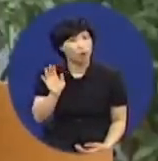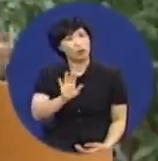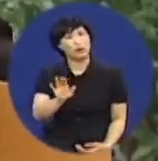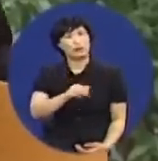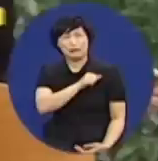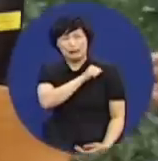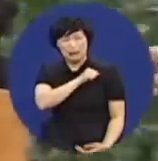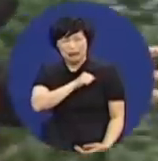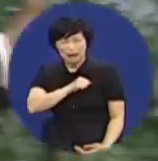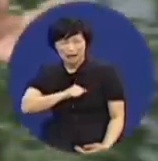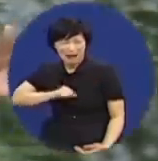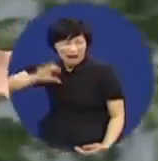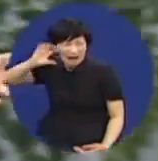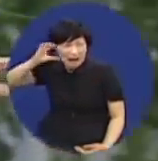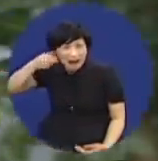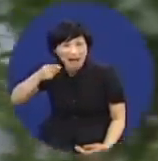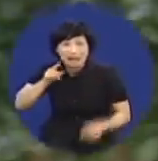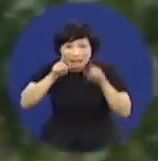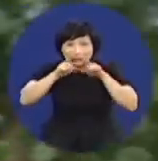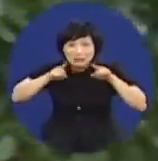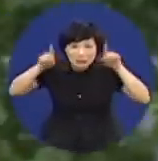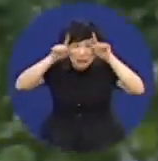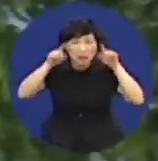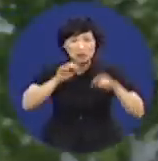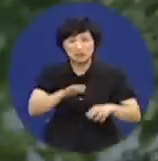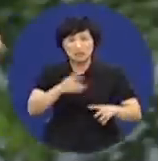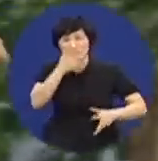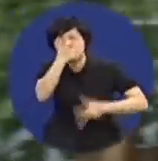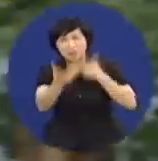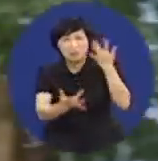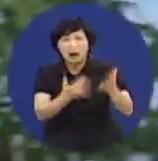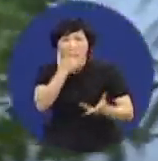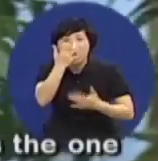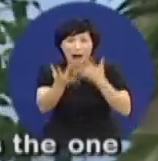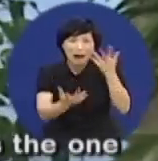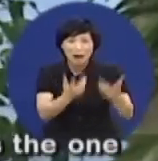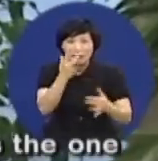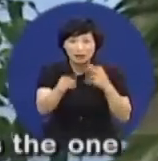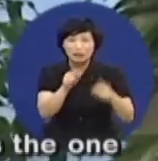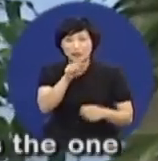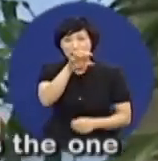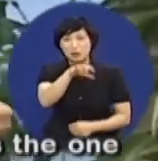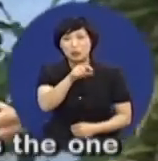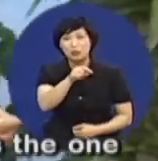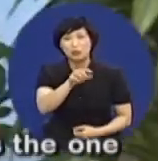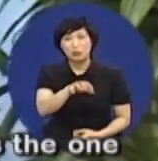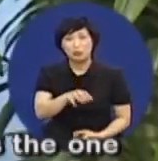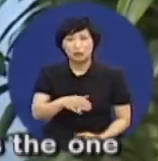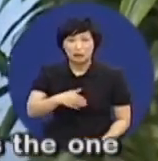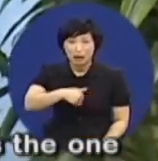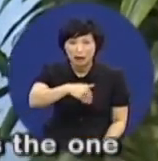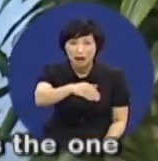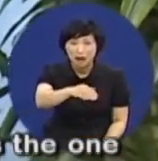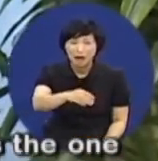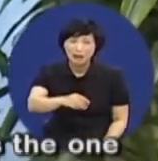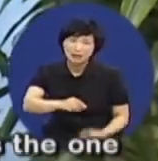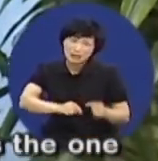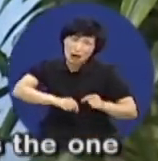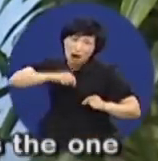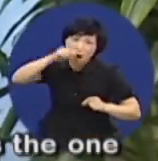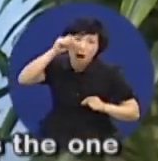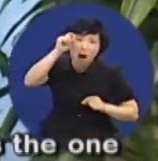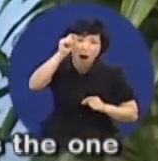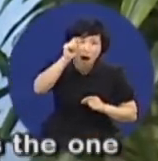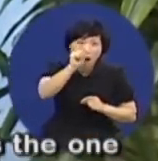本当に耐えられない地獄、ぼうぼう燃え上がるところで永遠